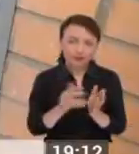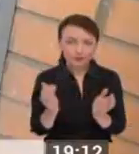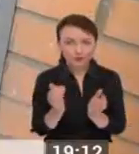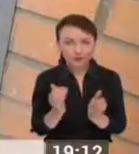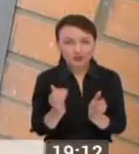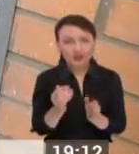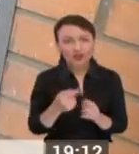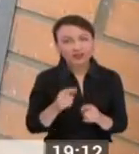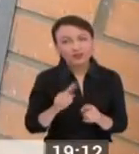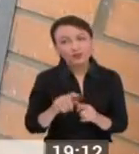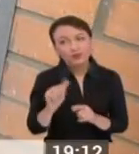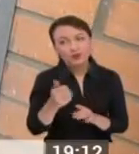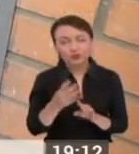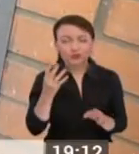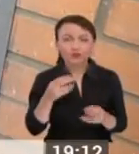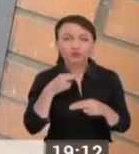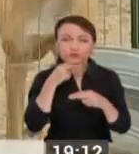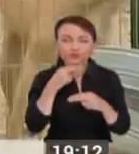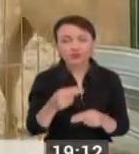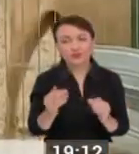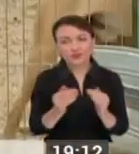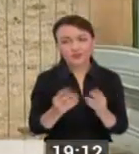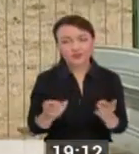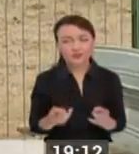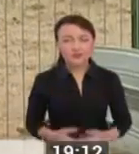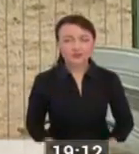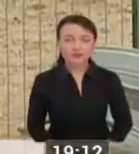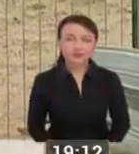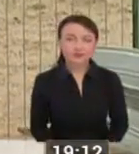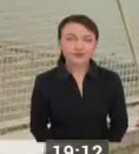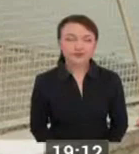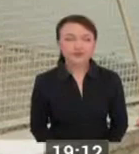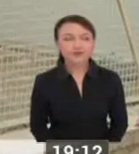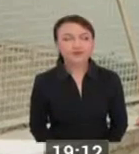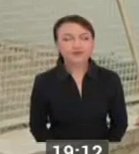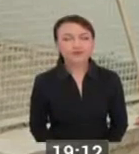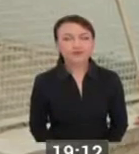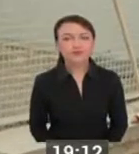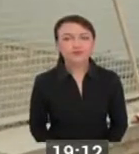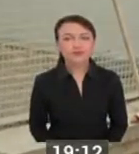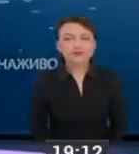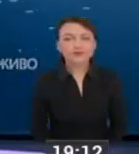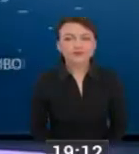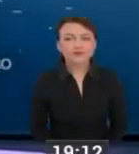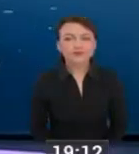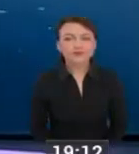цуценят. Саме їм першочергово потрібен дім. Ольга Косилович, Олексій Баклайкін, телеканал Київ.